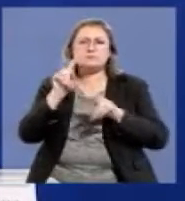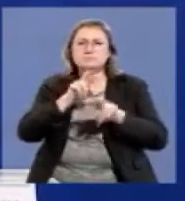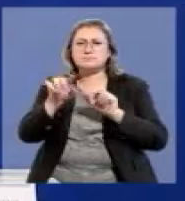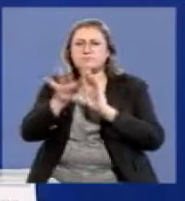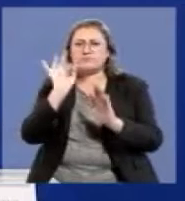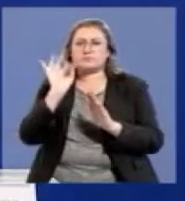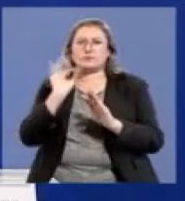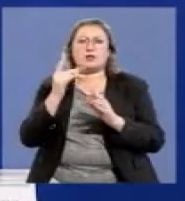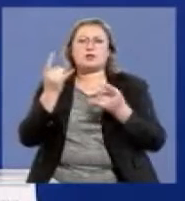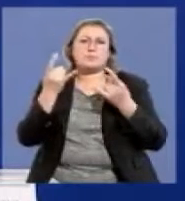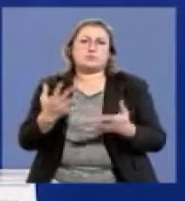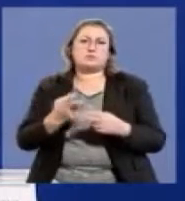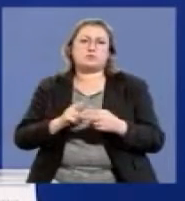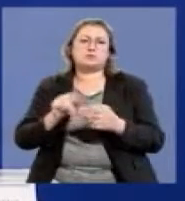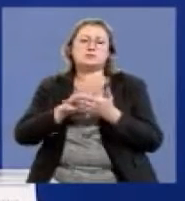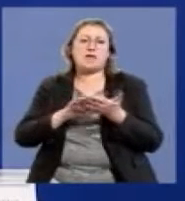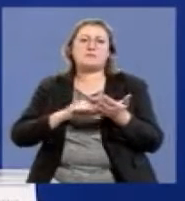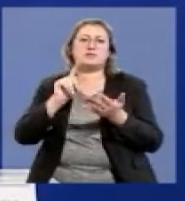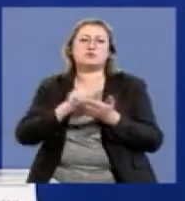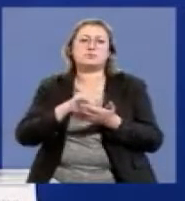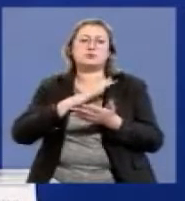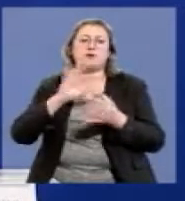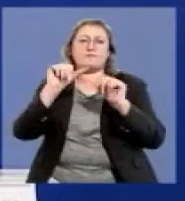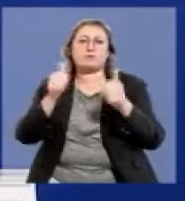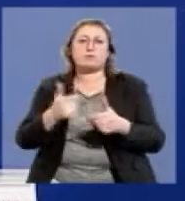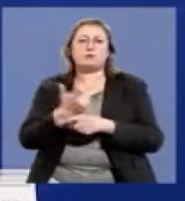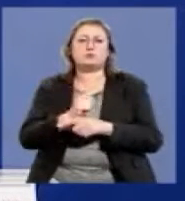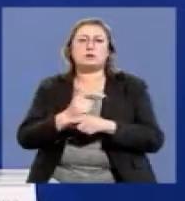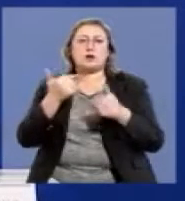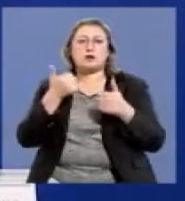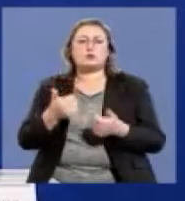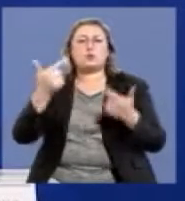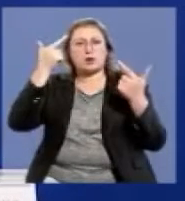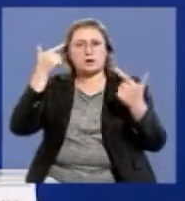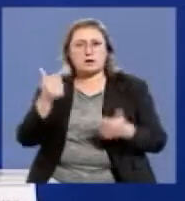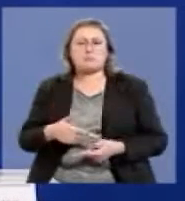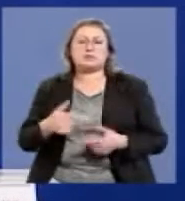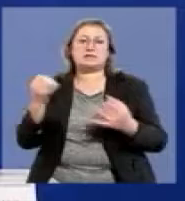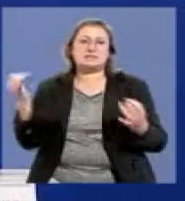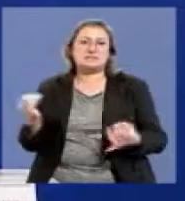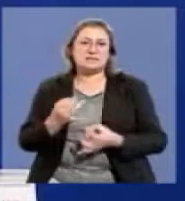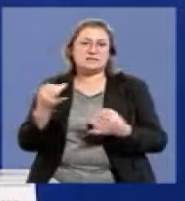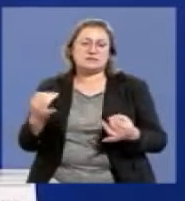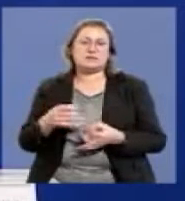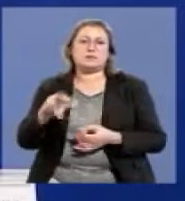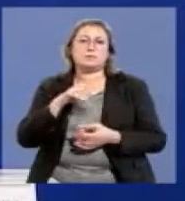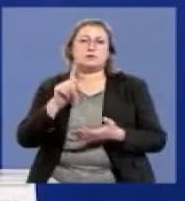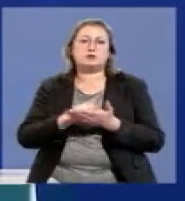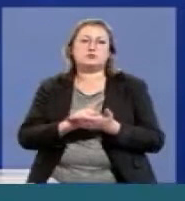самого лучшего непросто. Поэтому заявка должна быть оформлена очень хорошо, грамотно, интересно. Мы